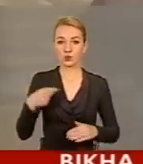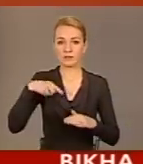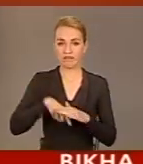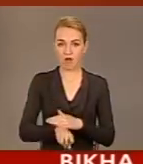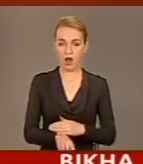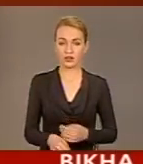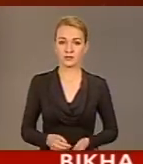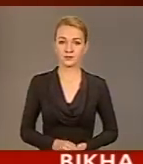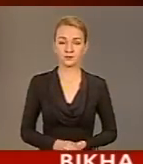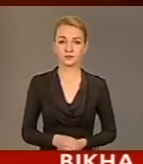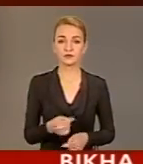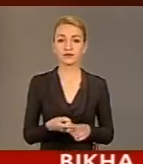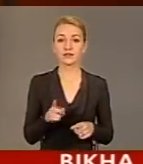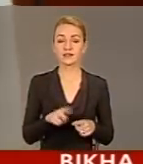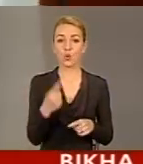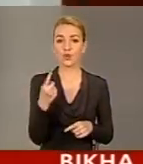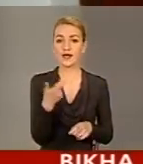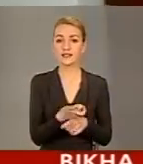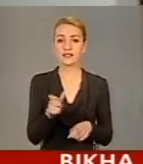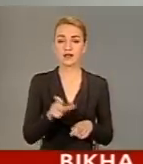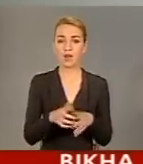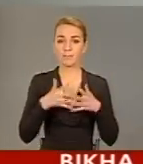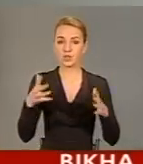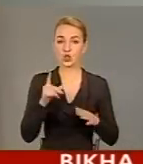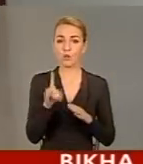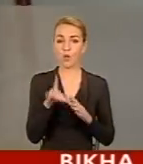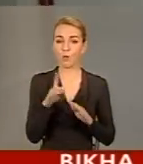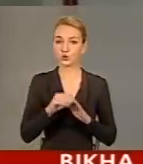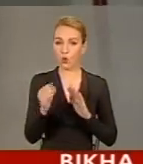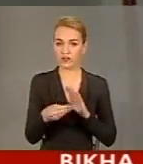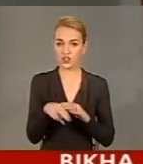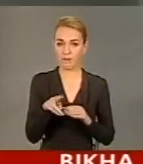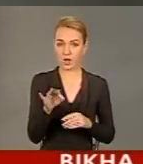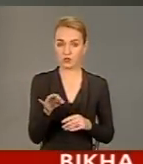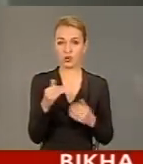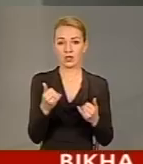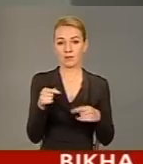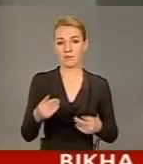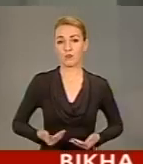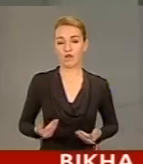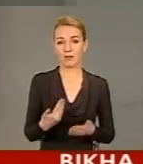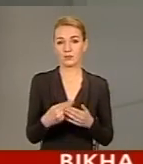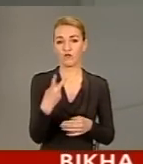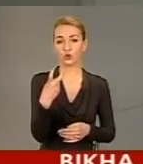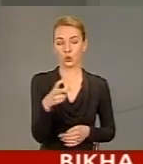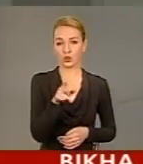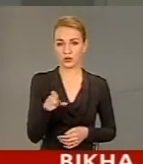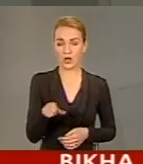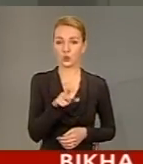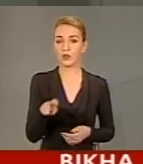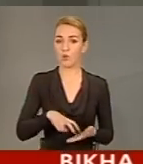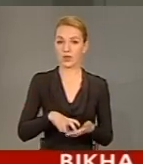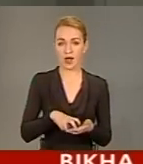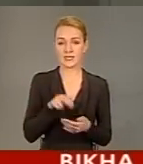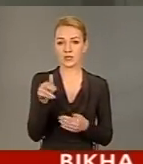підвалі. Це одне з найбільших бомбосховищ Дебальцевого. Наразі тут перебуває близько 200 людей. Люди